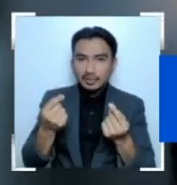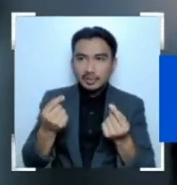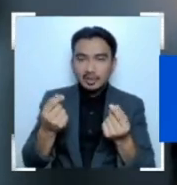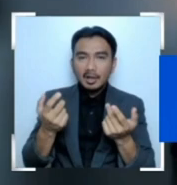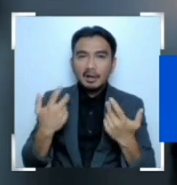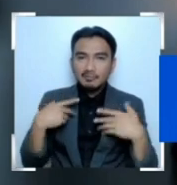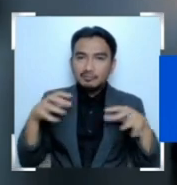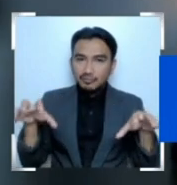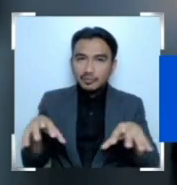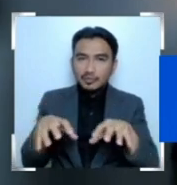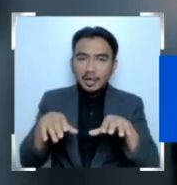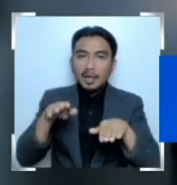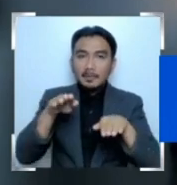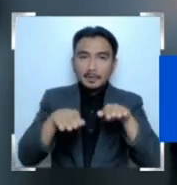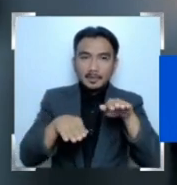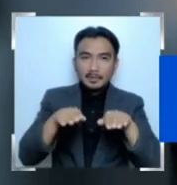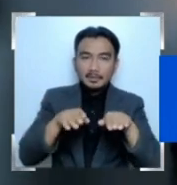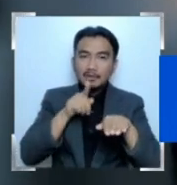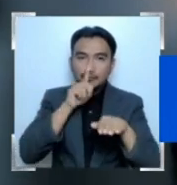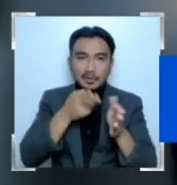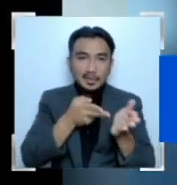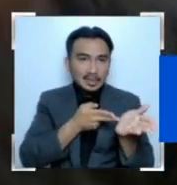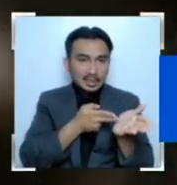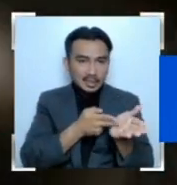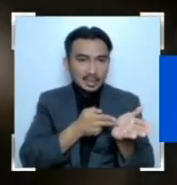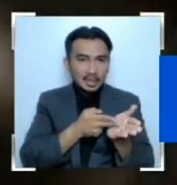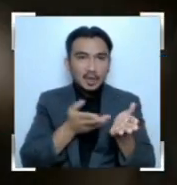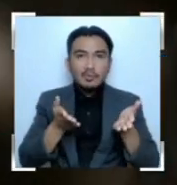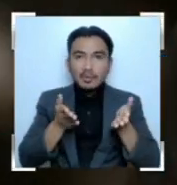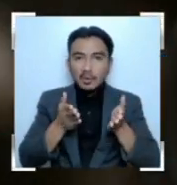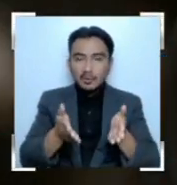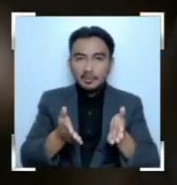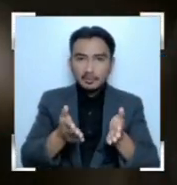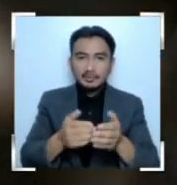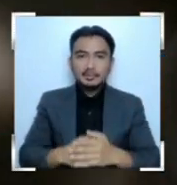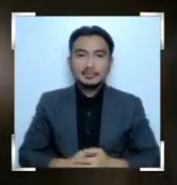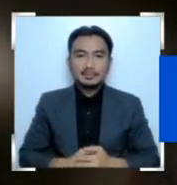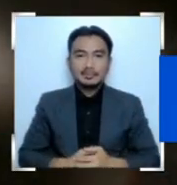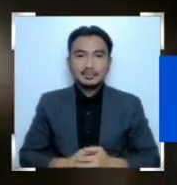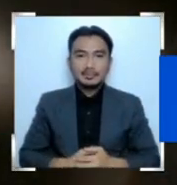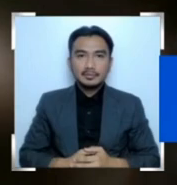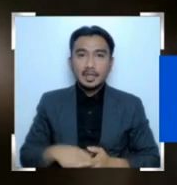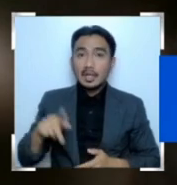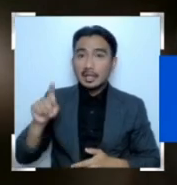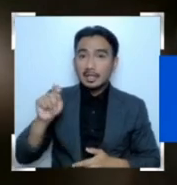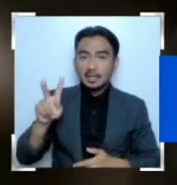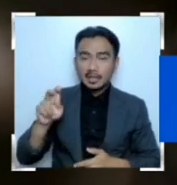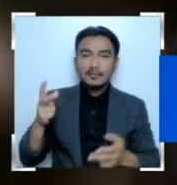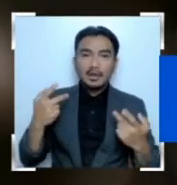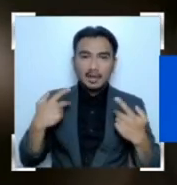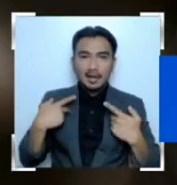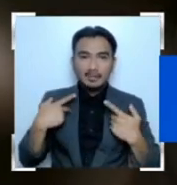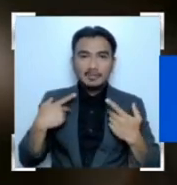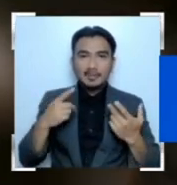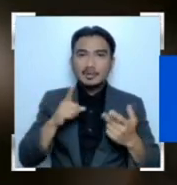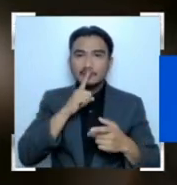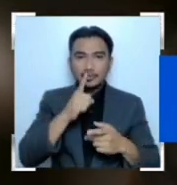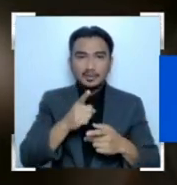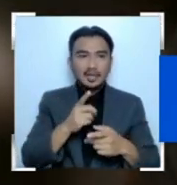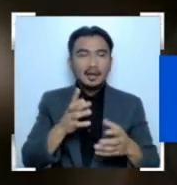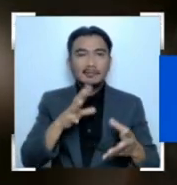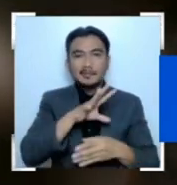balanse at makatotohan ng pamamaraan. RTV produced programs are in tune with the Filipino culture and